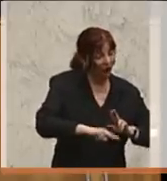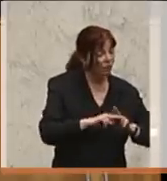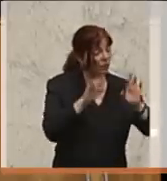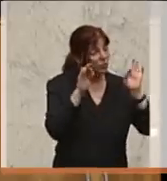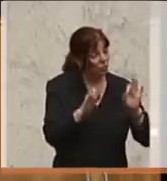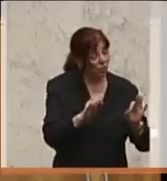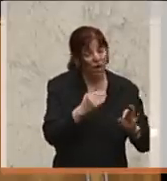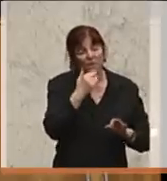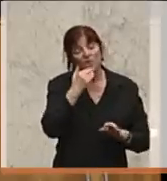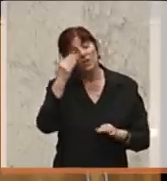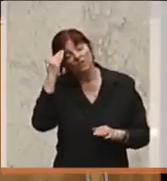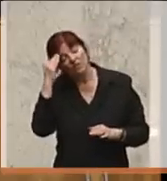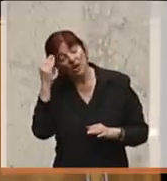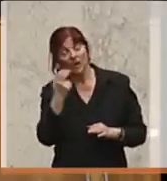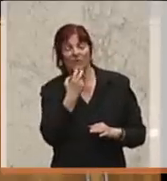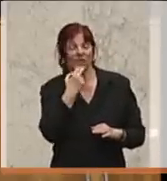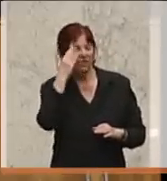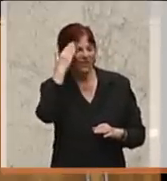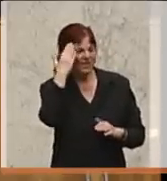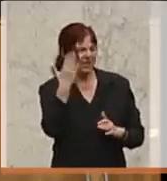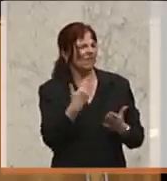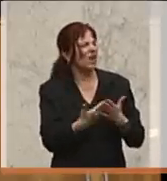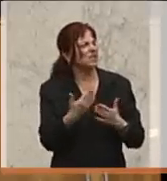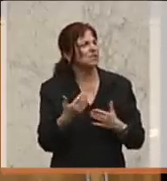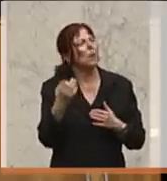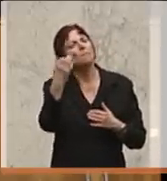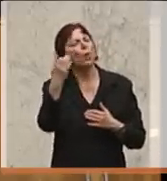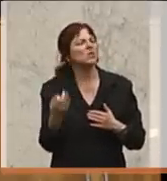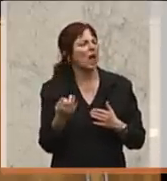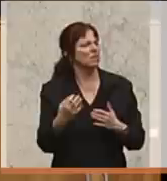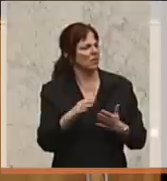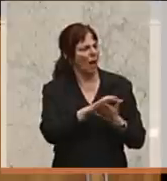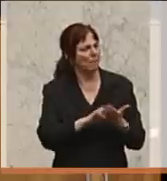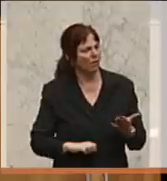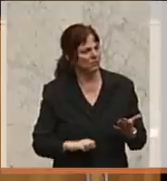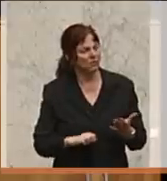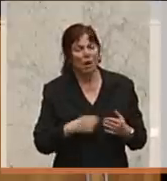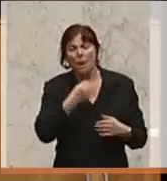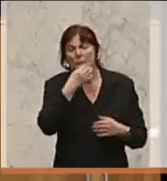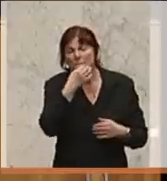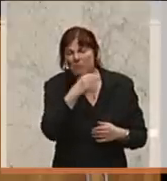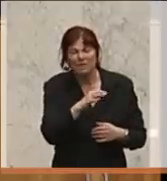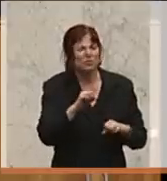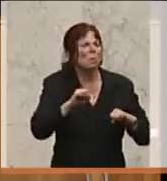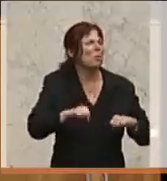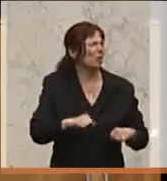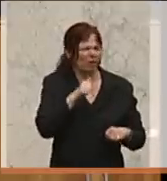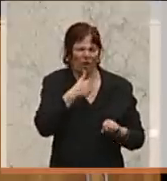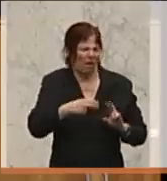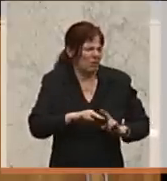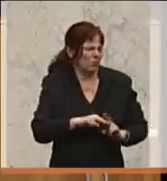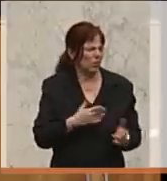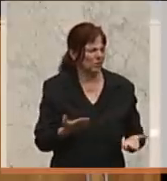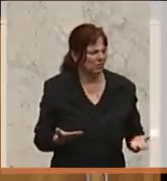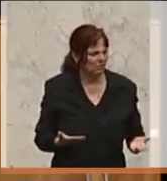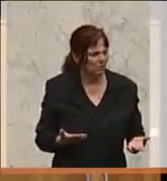haben. Der Ausdruck bestmöglich, das ist nicht das, was uns wir als Antwort erwarten. Ich kann noch dazu sagen, es gibt interessanterweise